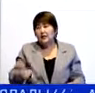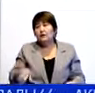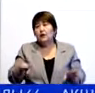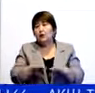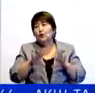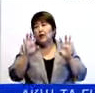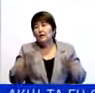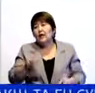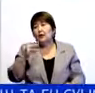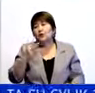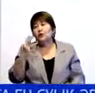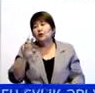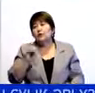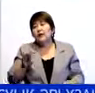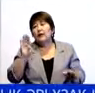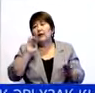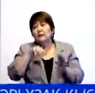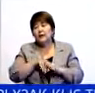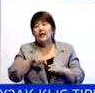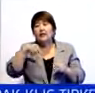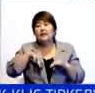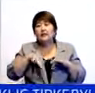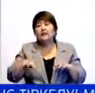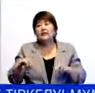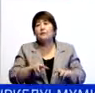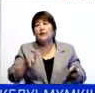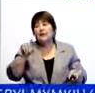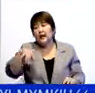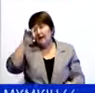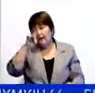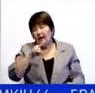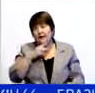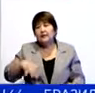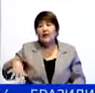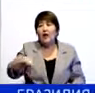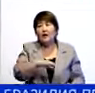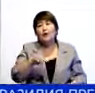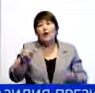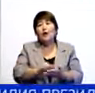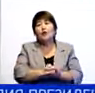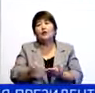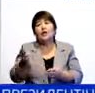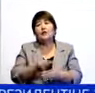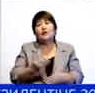туралы заңның 33 бабына сәйкес Ішкі істер министрлігі Қазақстанның аумағында құжатсыз тұратын